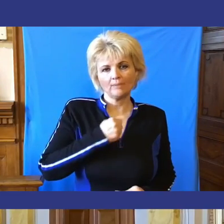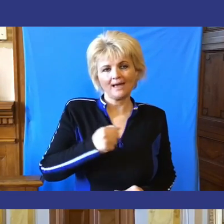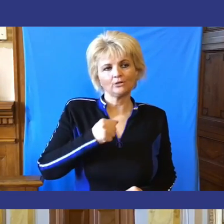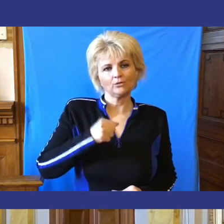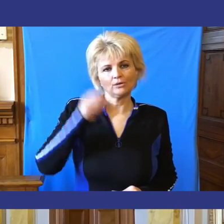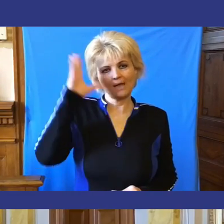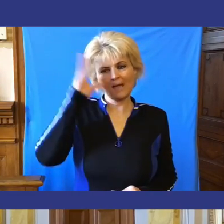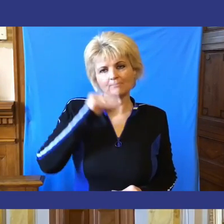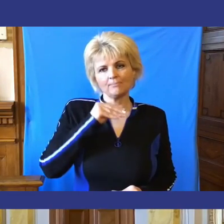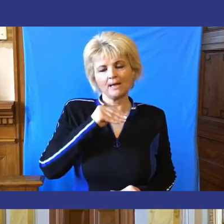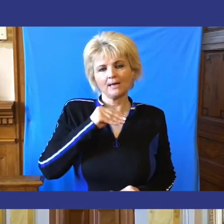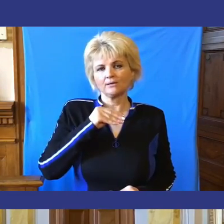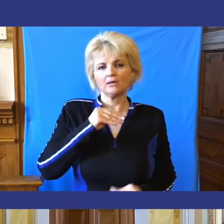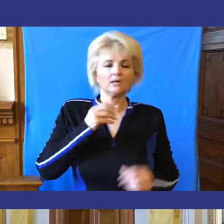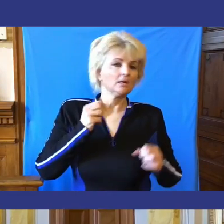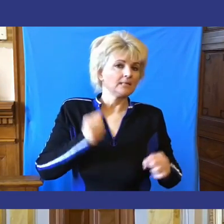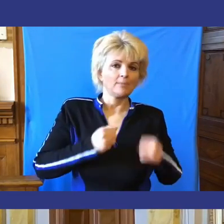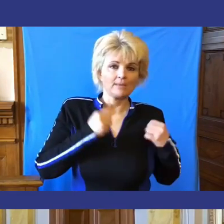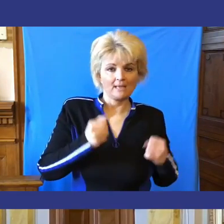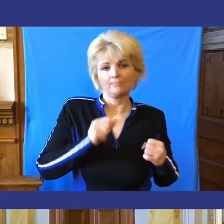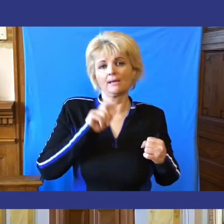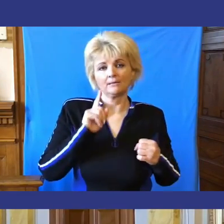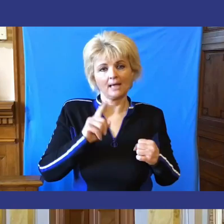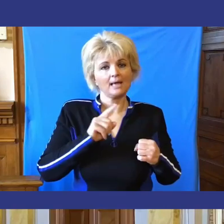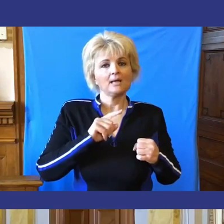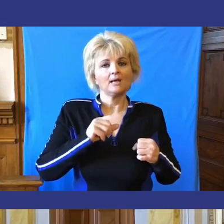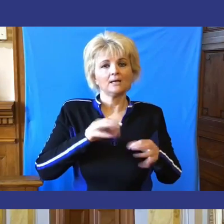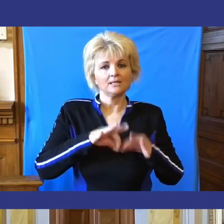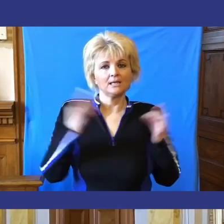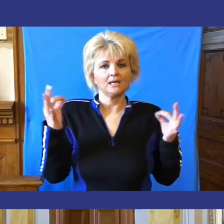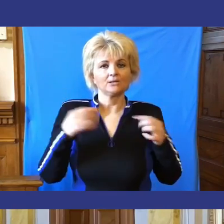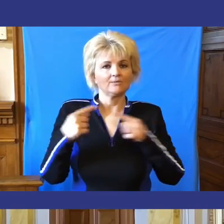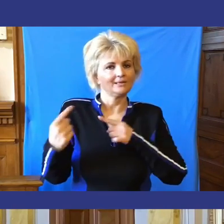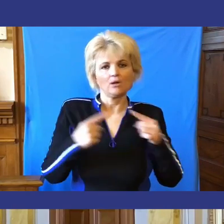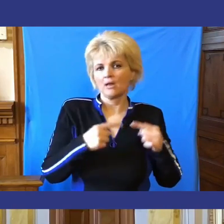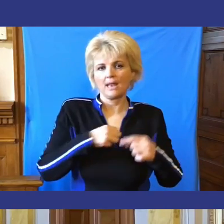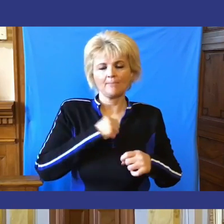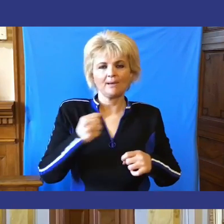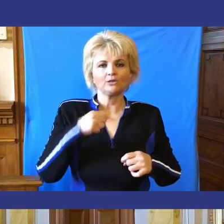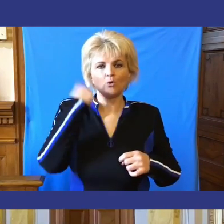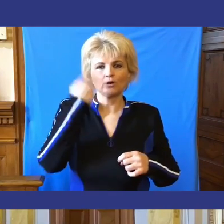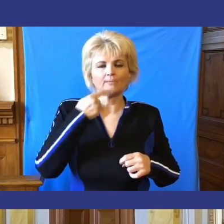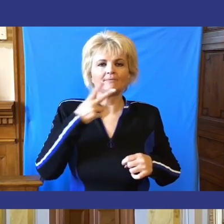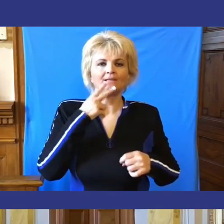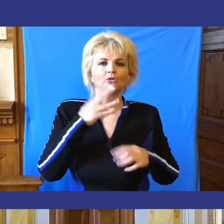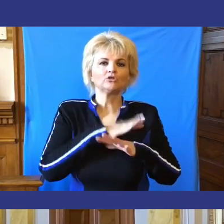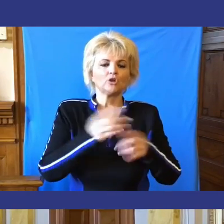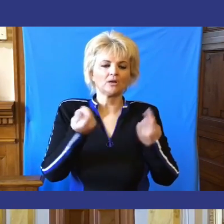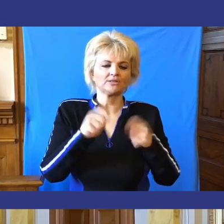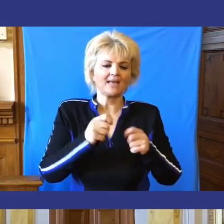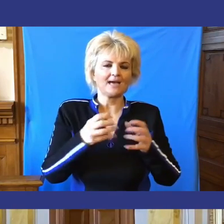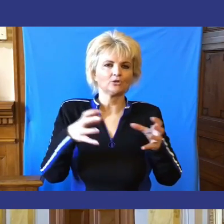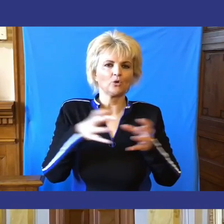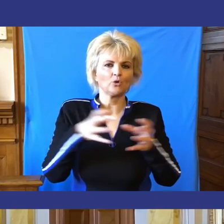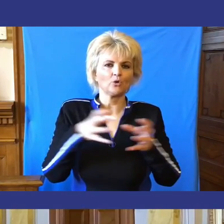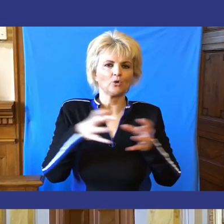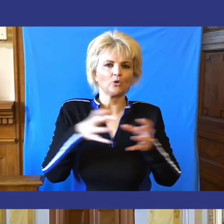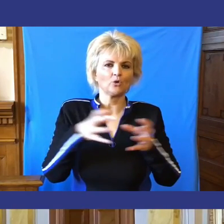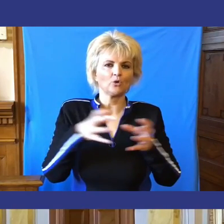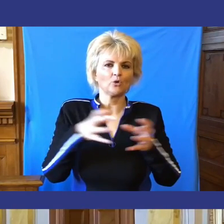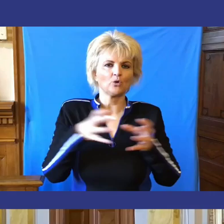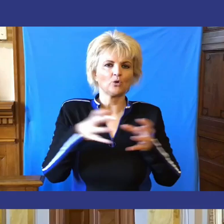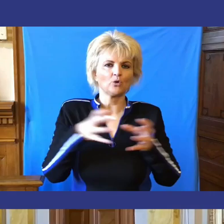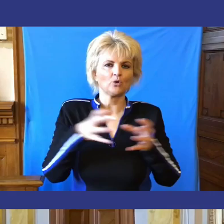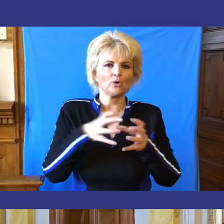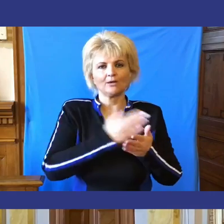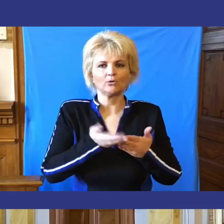nem született olyan ember, akitől megérne, nem mert kiállni egy nyílt vitára. Orbán Viktor csak zárt körben, csak a sajátjai között, kis